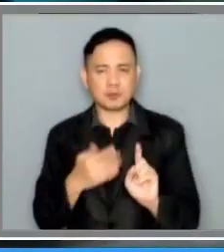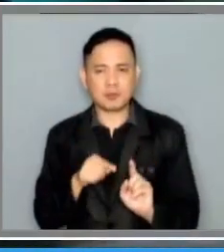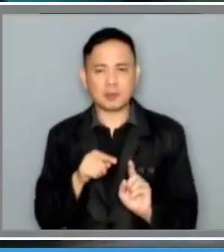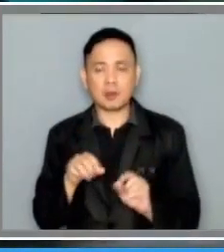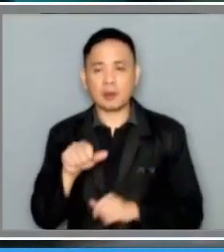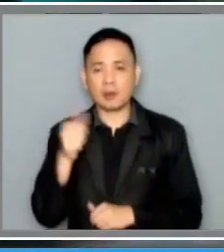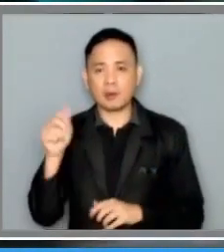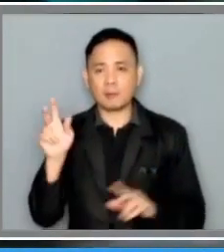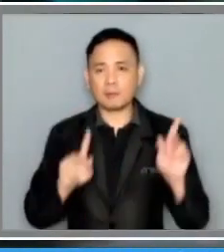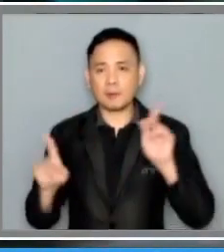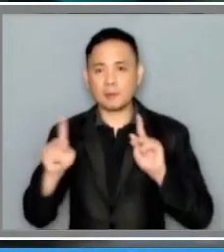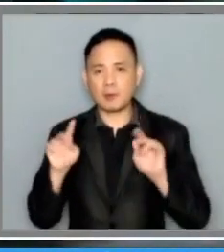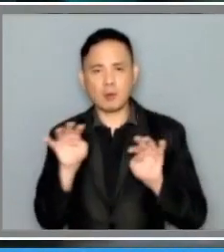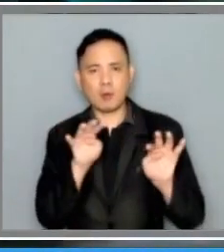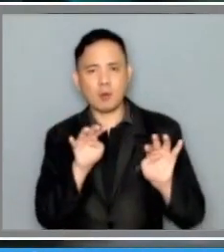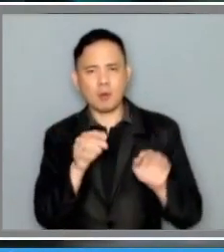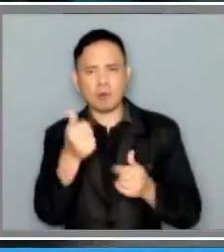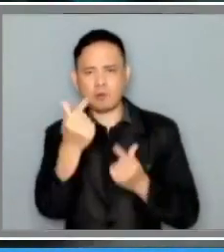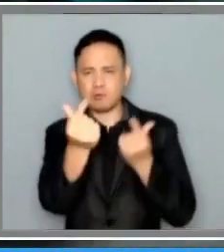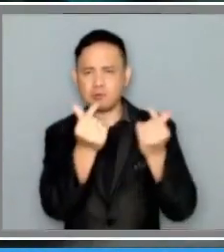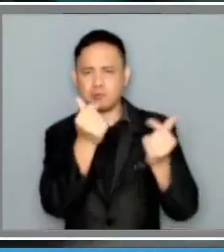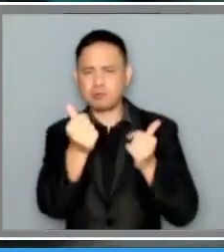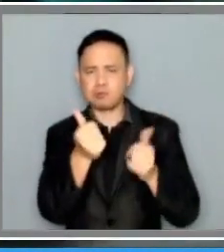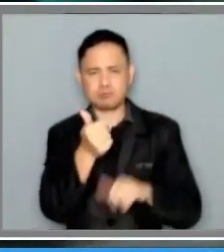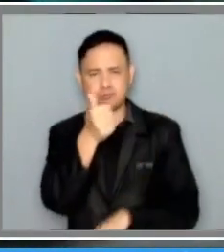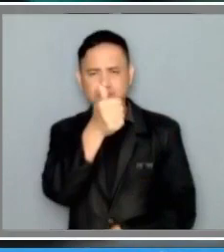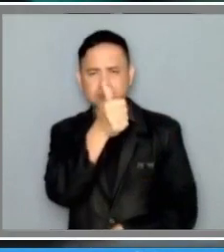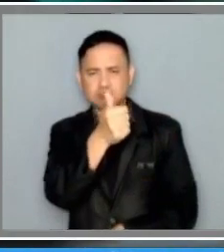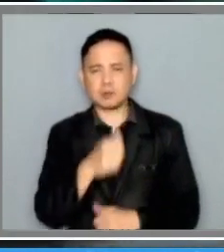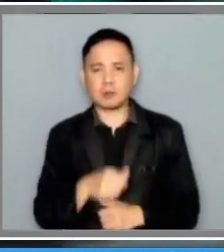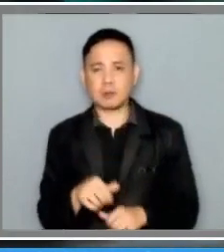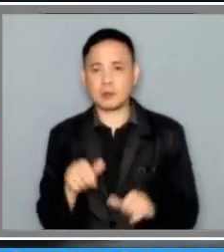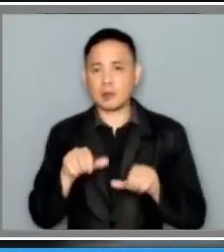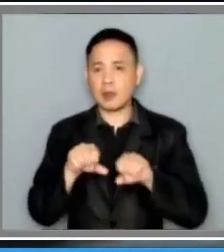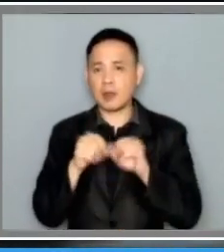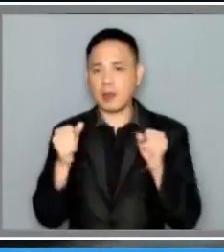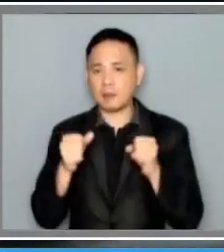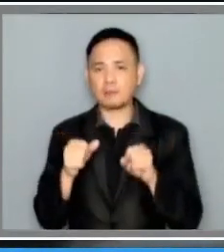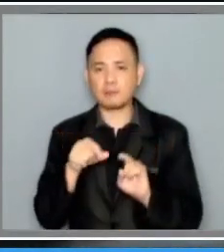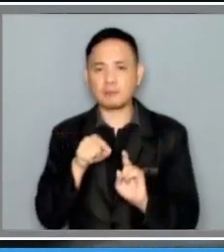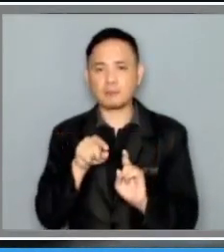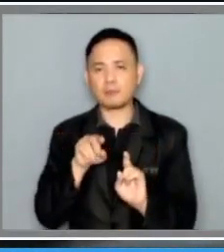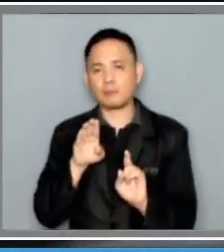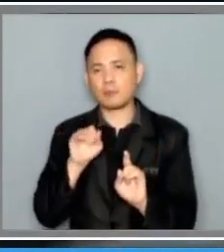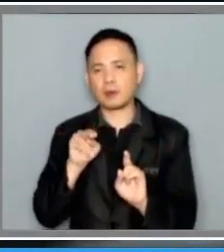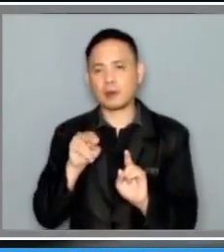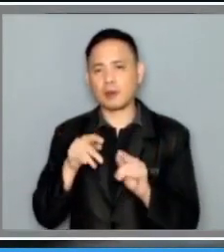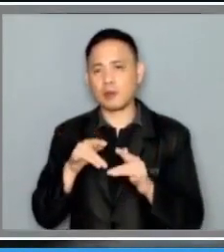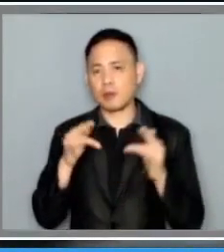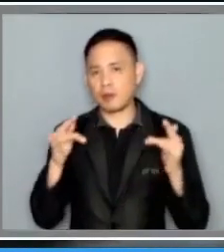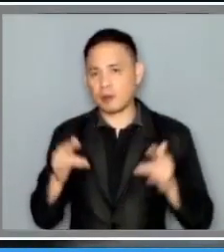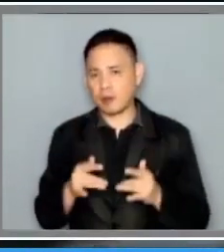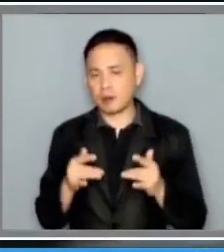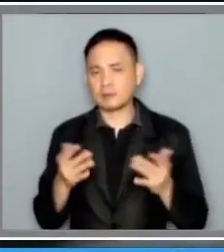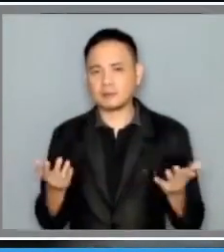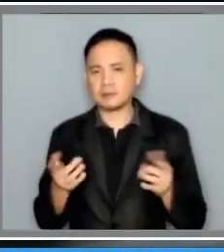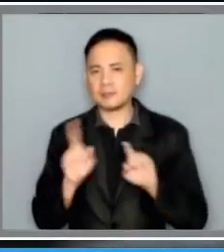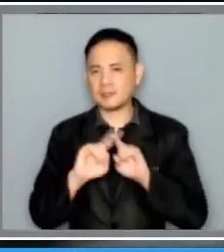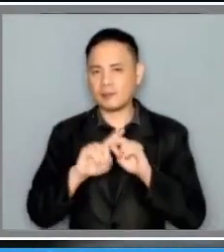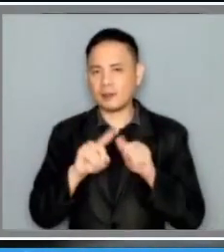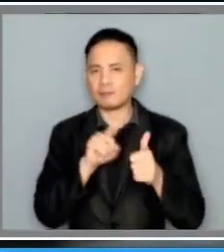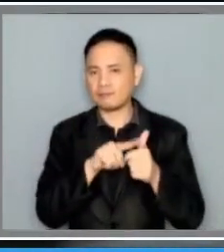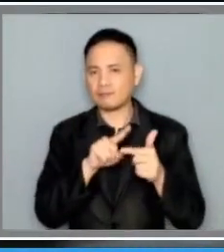Gabby. Patuloy na mapapanood ang Unbreak My Heart sa GMA Talibabad, Pinoy Hits, iHeart Movies at